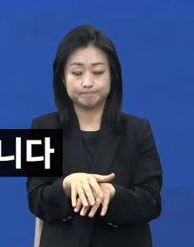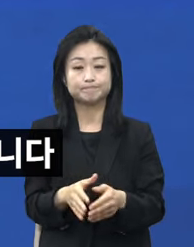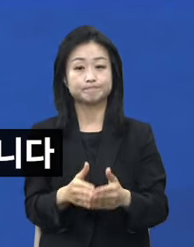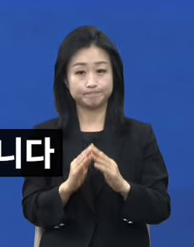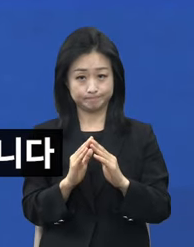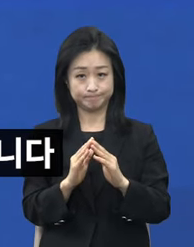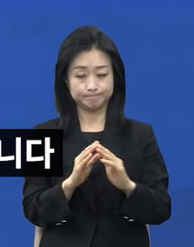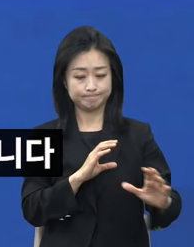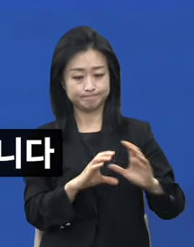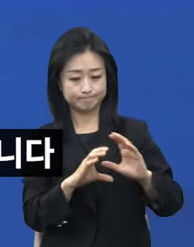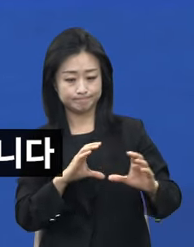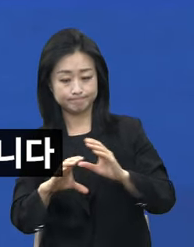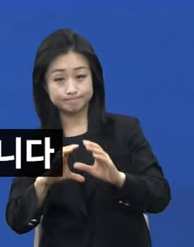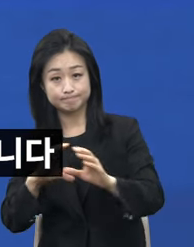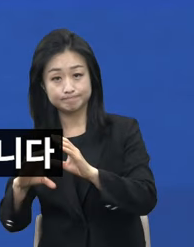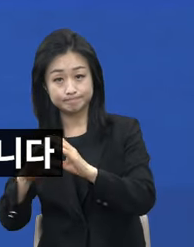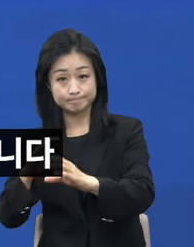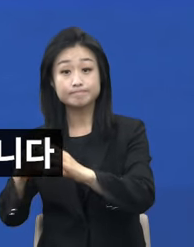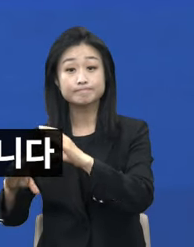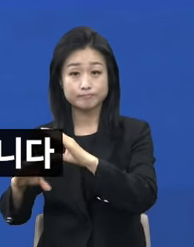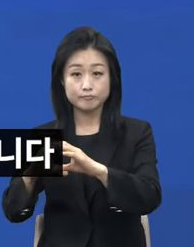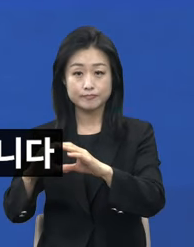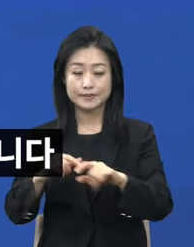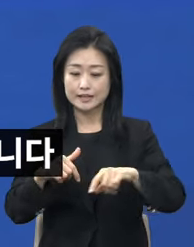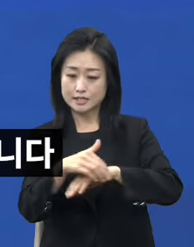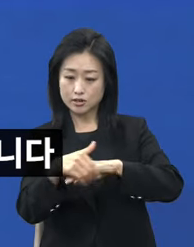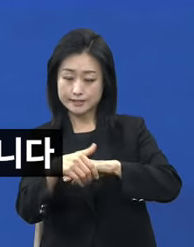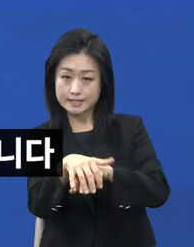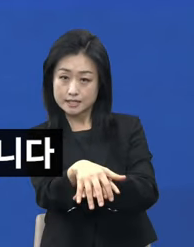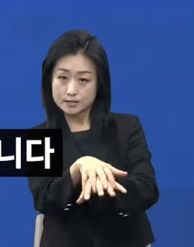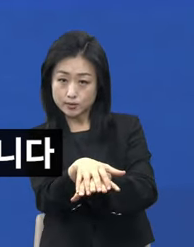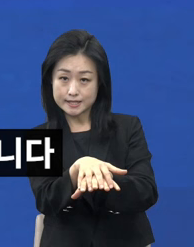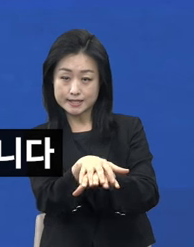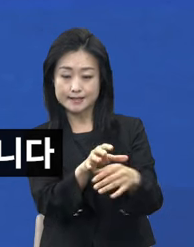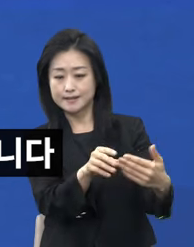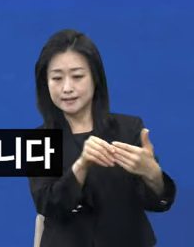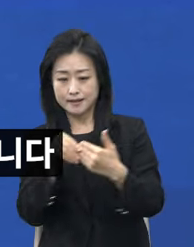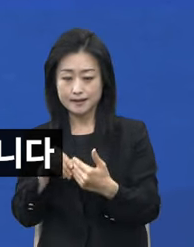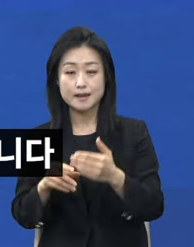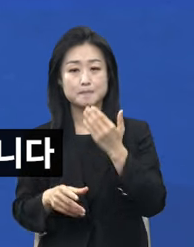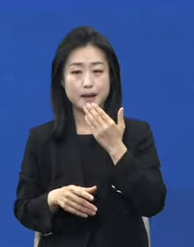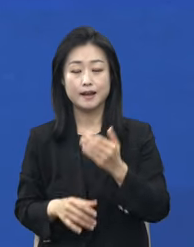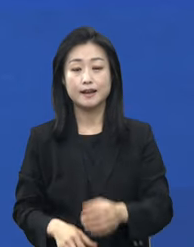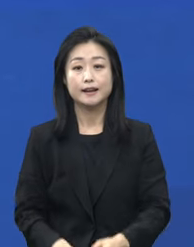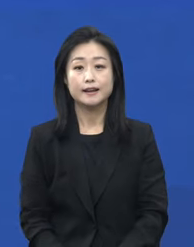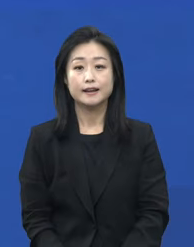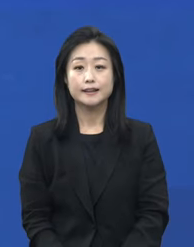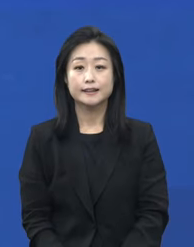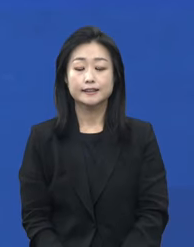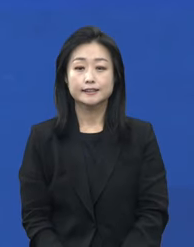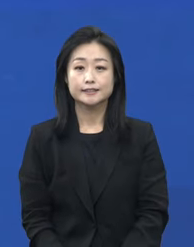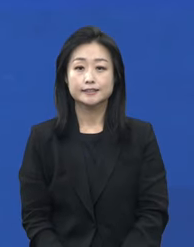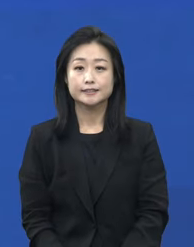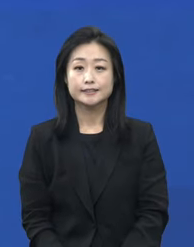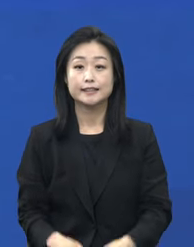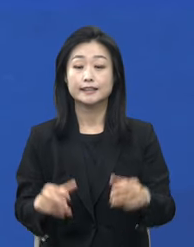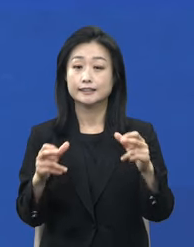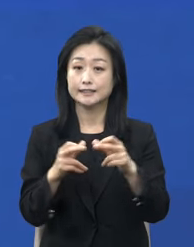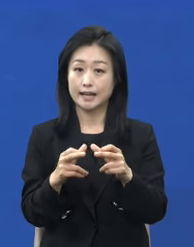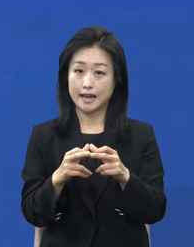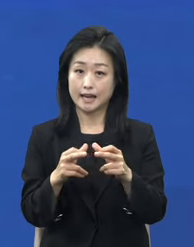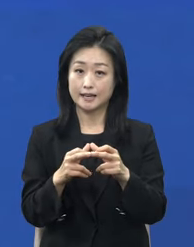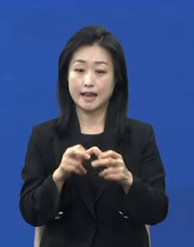구축해 더불어민주당을 중심으로 장애인 정치 세력화를 이끌어내겠습니다. 마지막으로